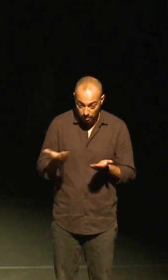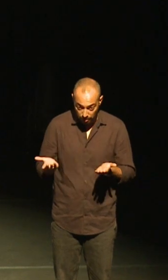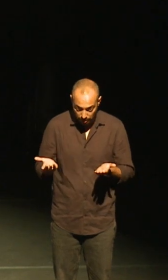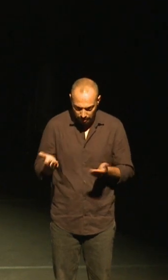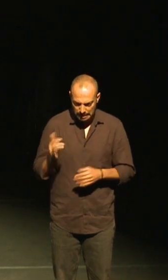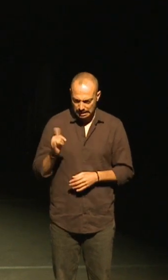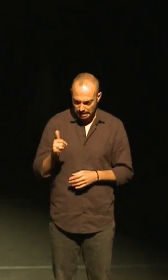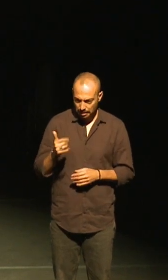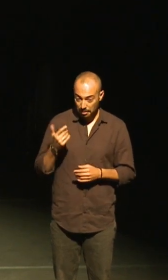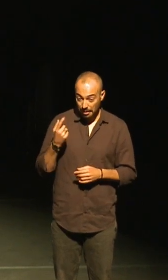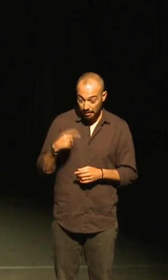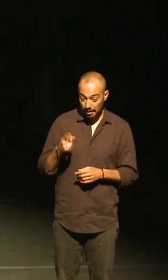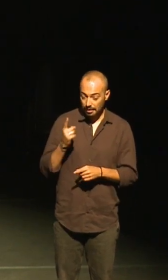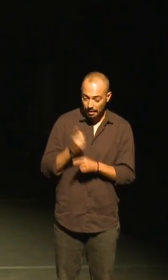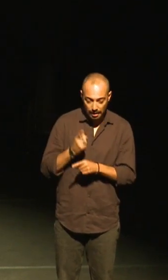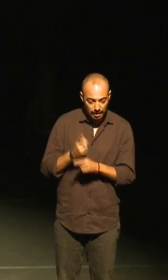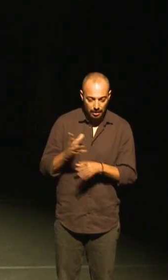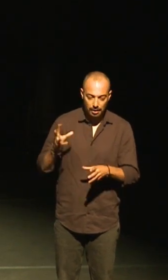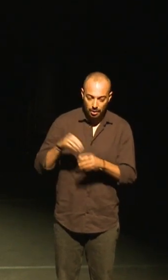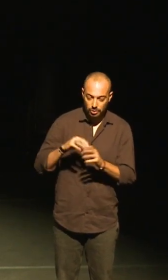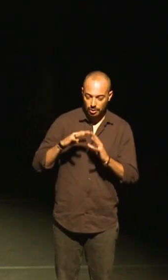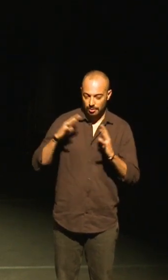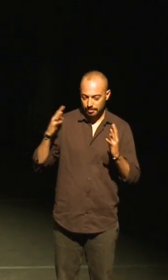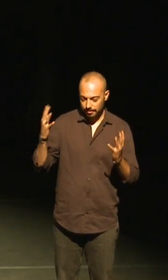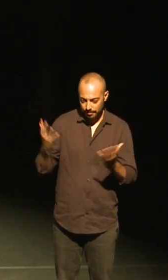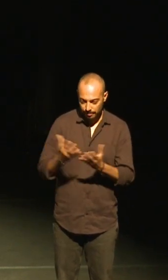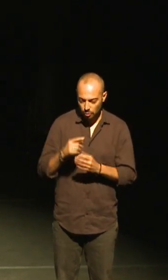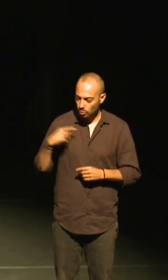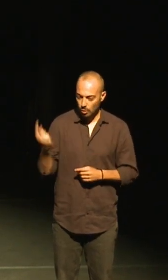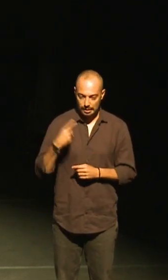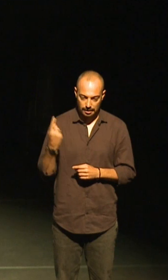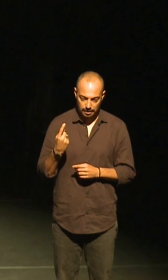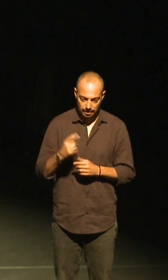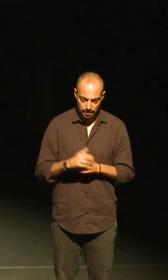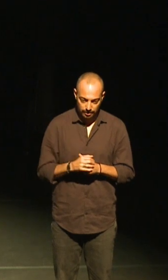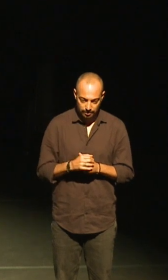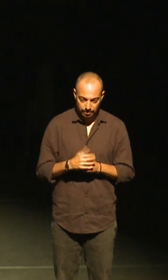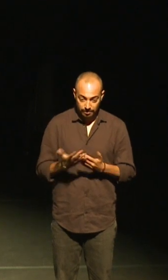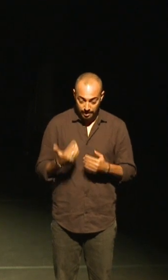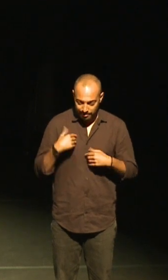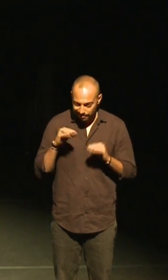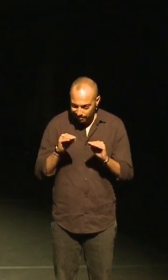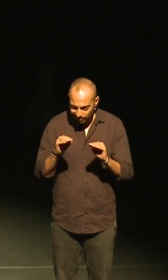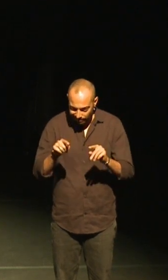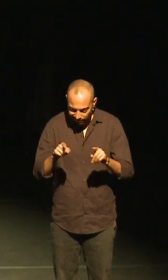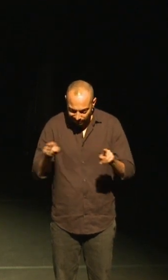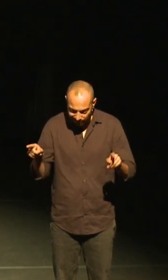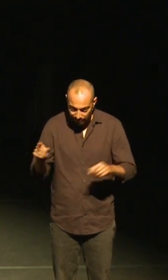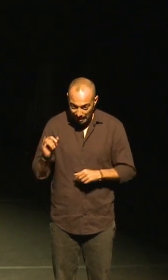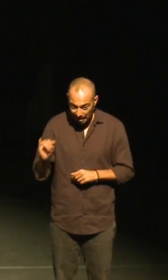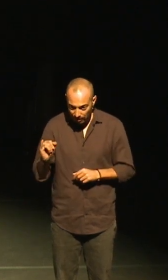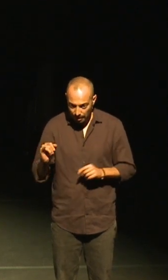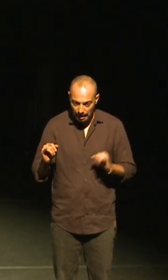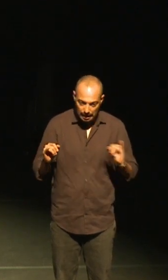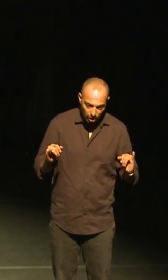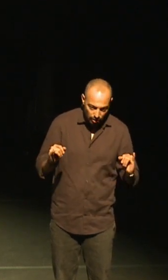certo Ivan e Igor In che modo lo scopo fondante dell'associazione il nostro Heritage al quale abbiamo